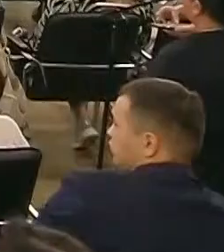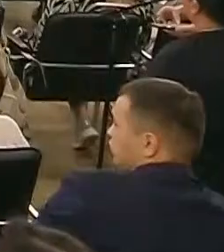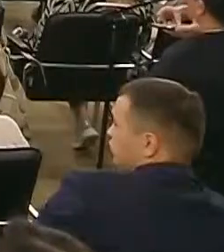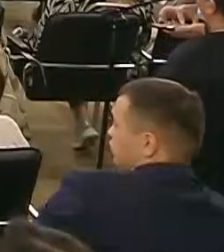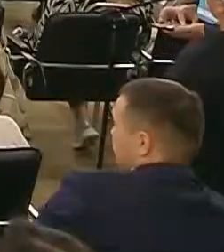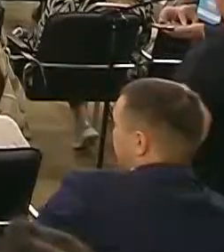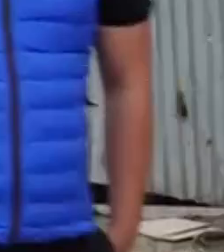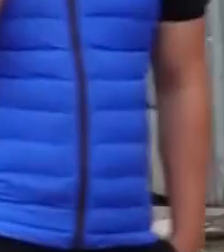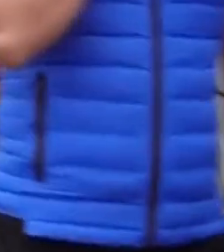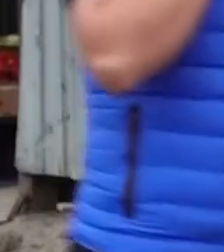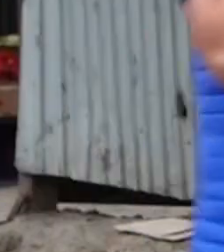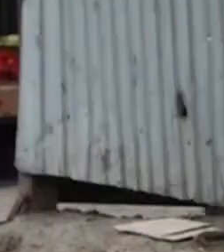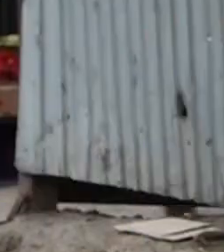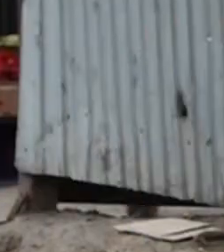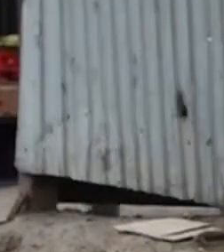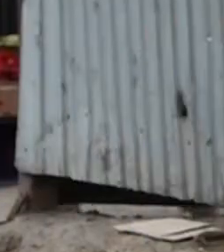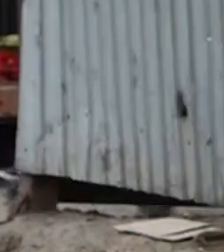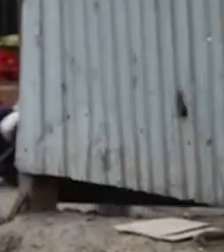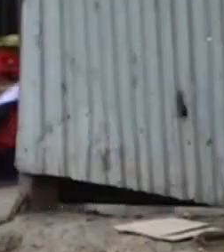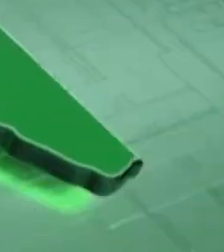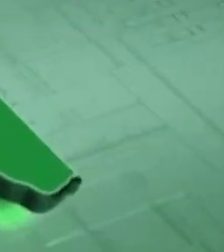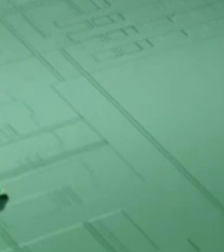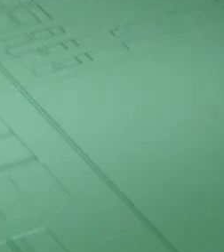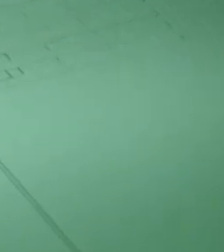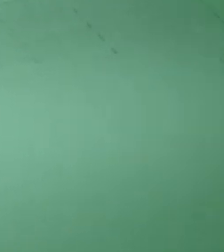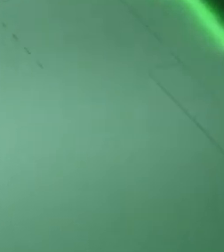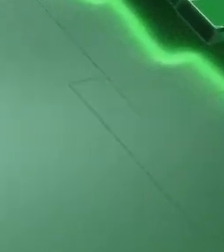этом через несколько минут расскажу я, Диас Махамбетов.